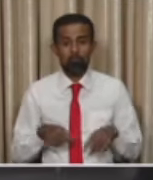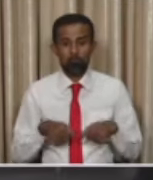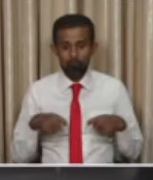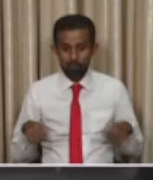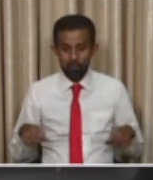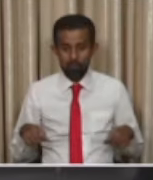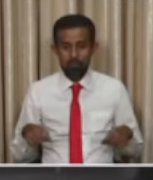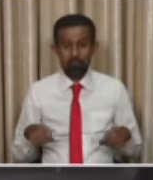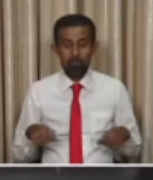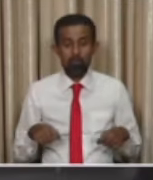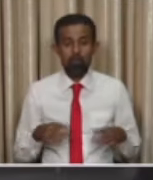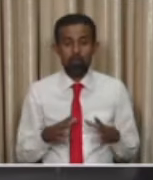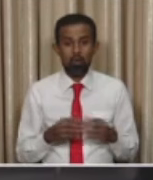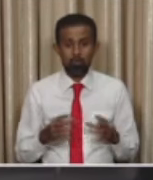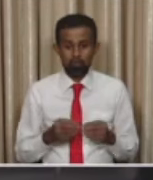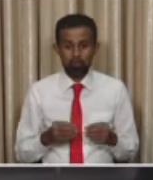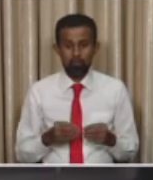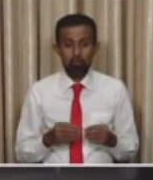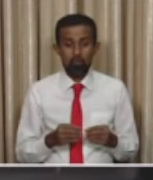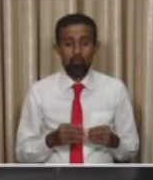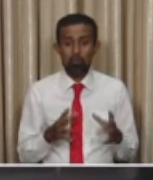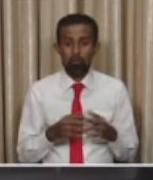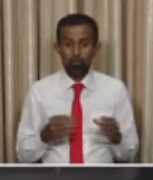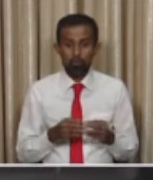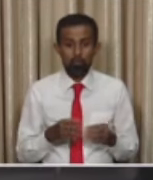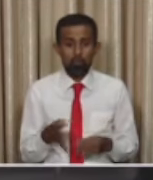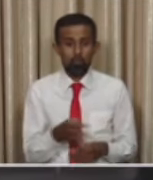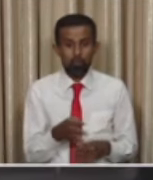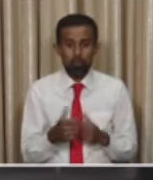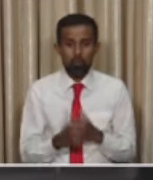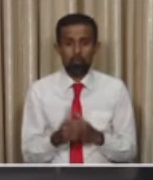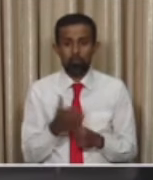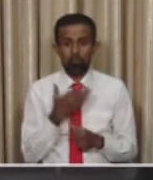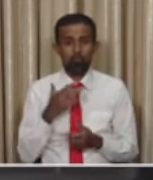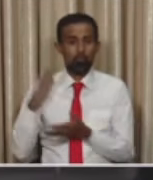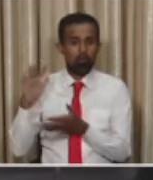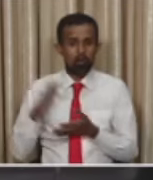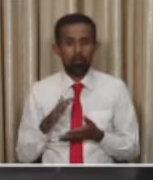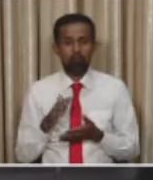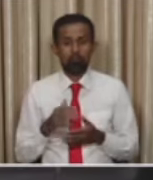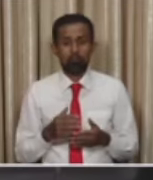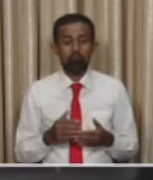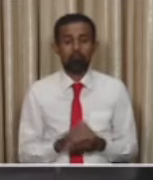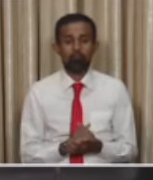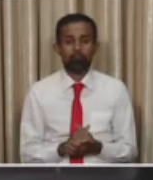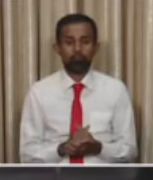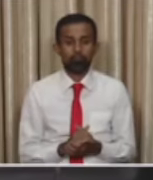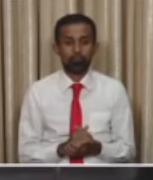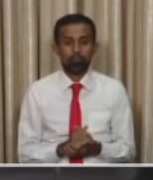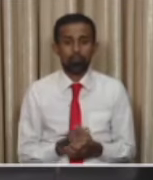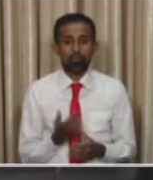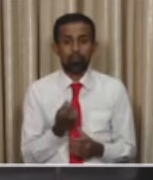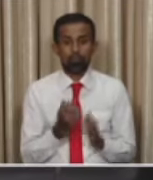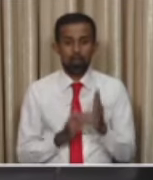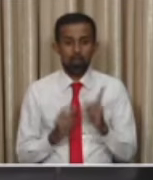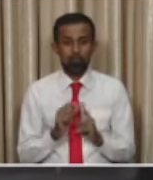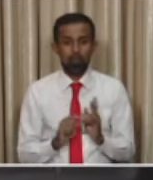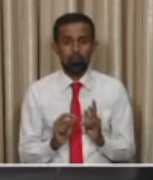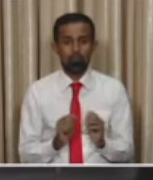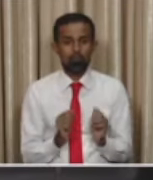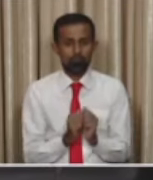එතකොට කොසු ටික අපි මේ කසල වලින් හදන්න බලන කොසු ටික මොනෝපිලමන්ට් මේවා ආනයනය කරනවා. මම කියන්නේ මීට වඩා ගරු සේමසිං ඇමතුමනි, මුදල් අමාත්‍යාංශයේ වැඩ